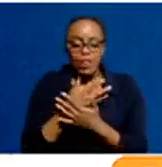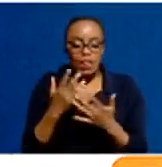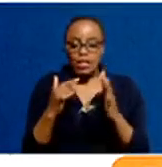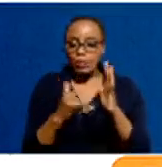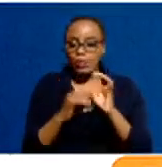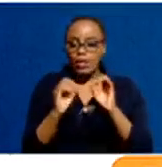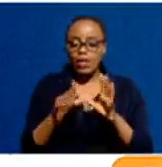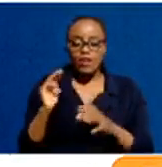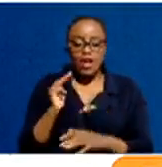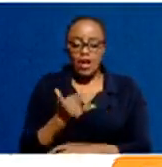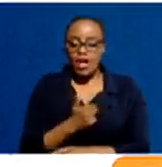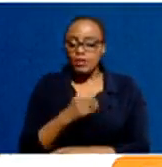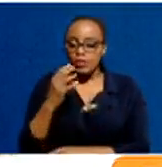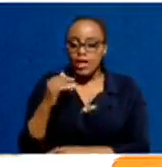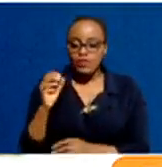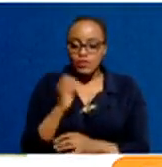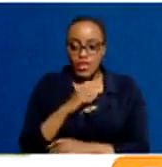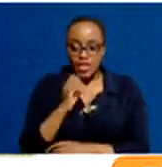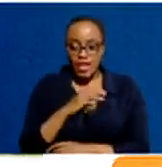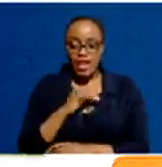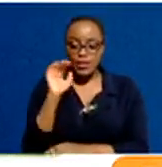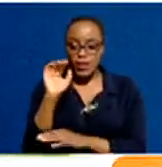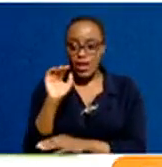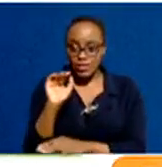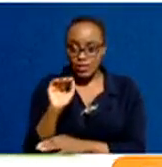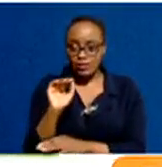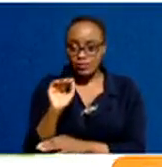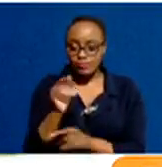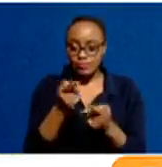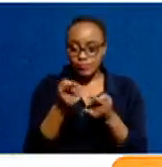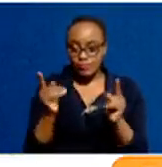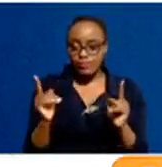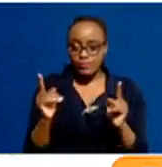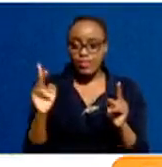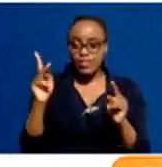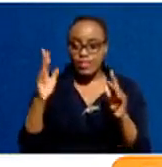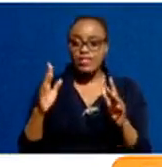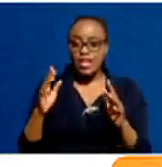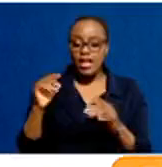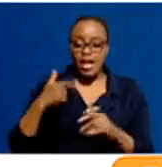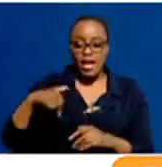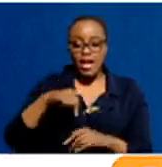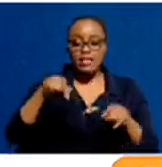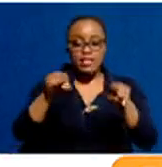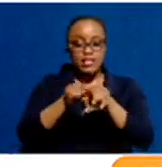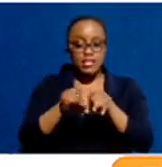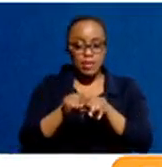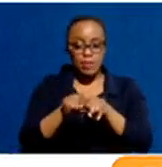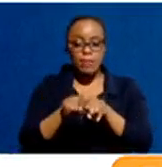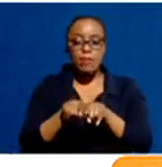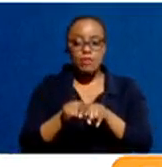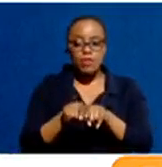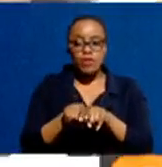Tunasikitika na tunaomba wana Kenya wenzetu kwamba hata sisi kuna